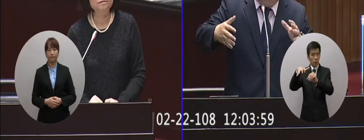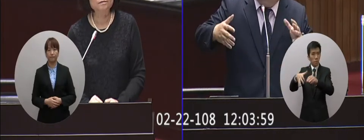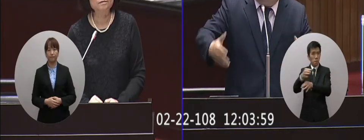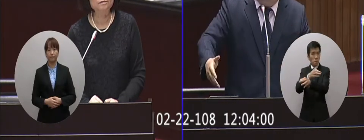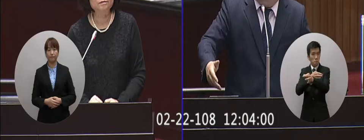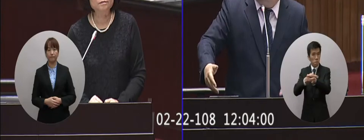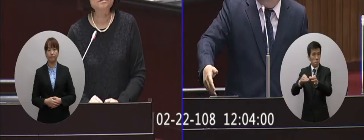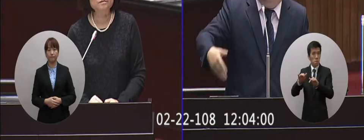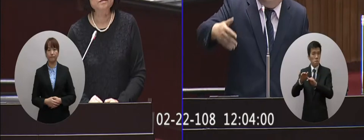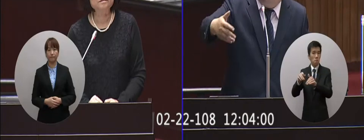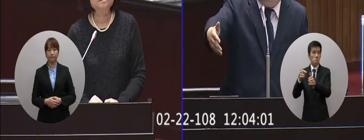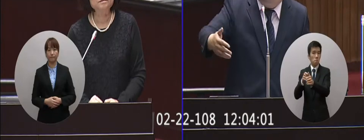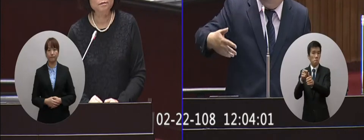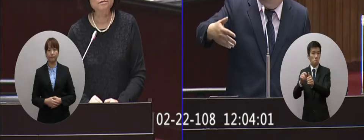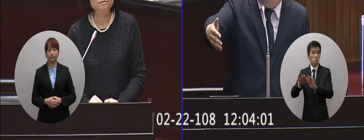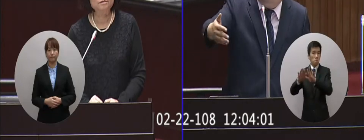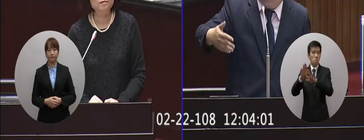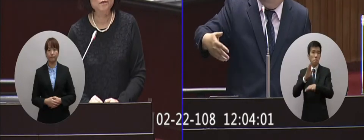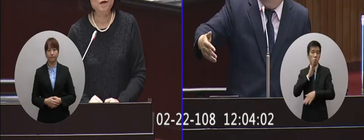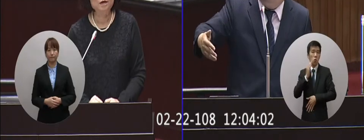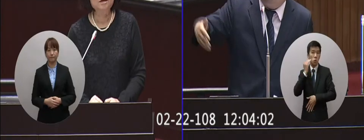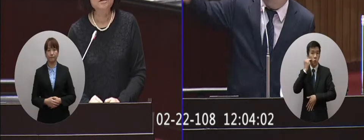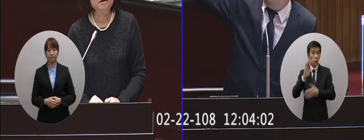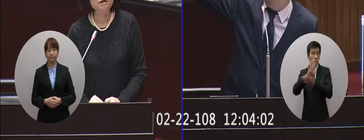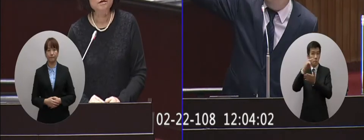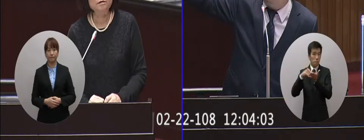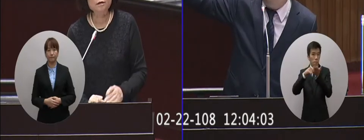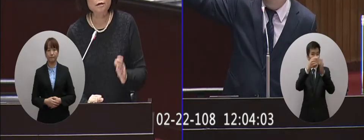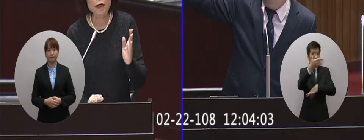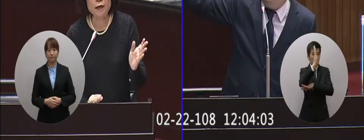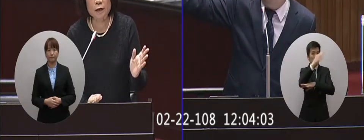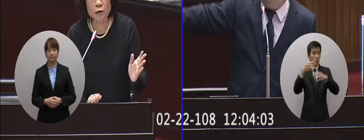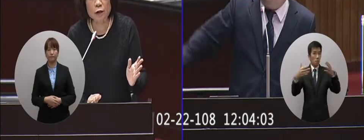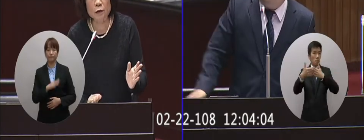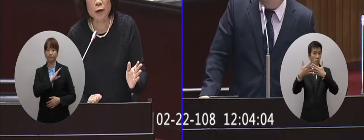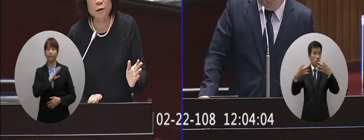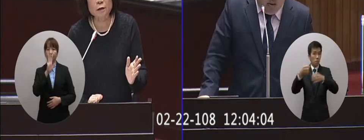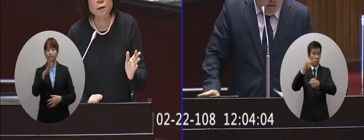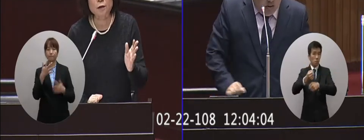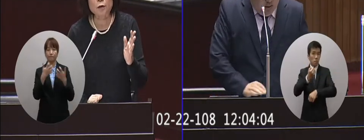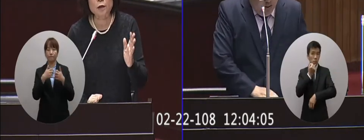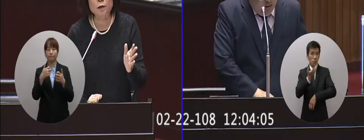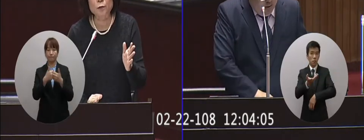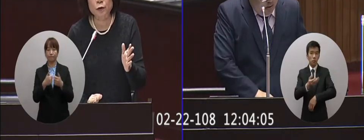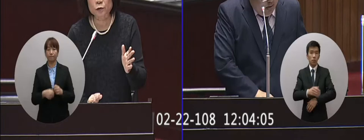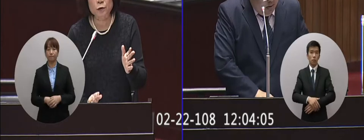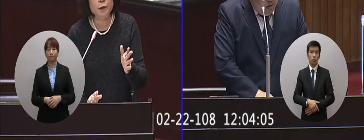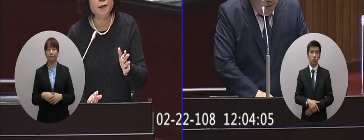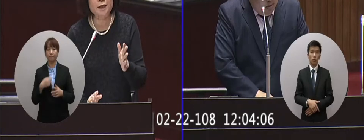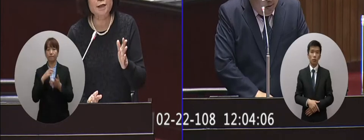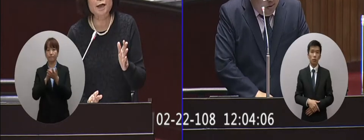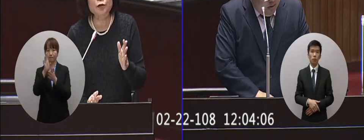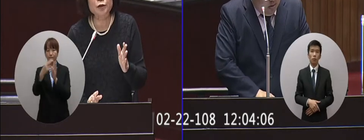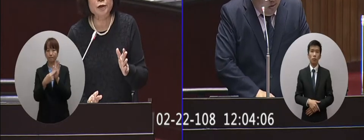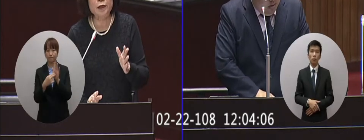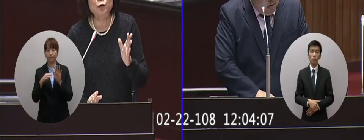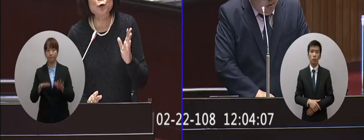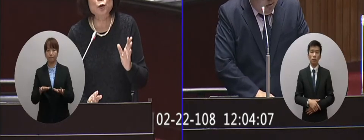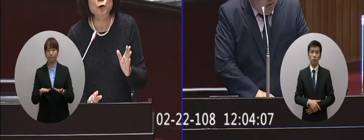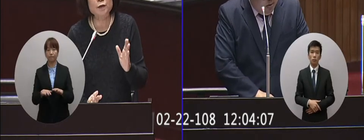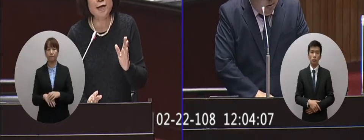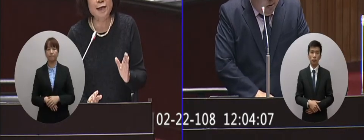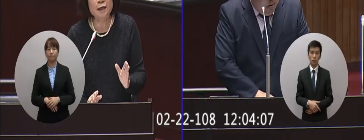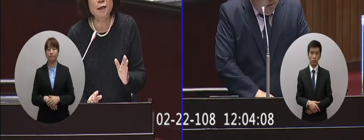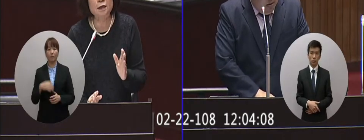他们真的要去投入，未来跟你们的合作，这是有机会吗？虽然他没有在 这里的乡镇。当然有机会。谢谢跟委员说明一下，现在就是这